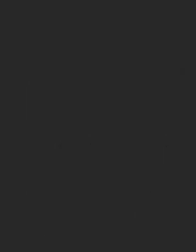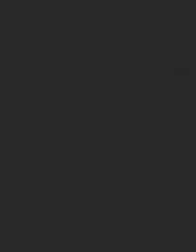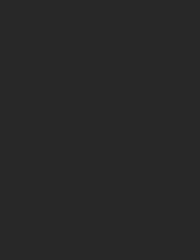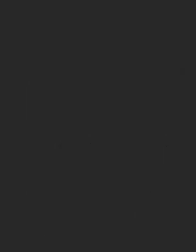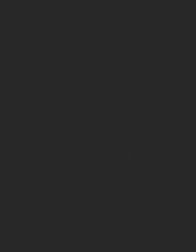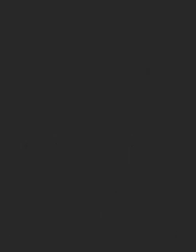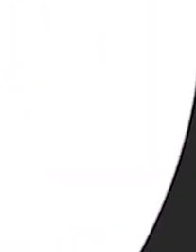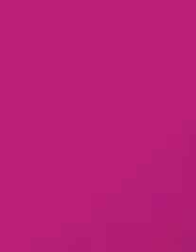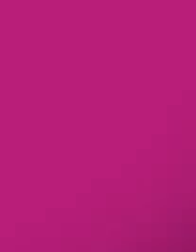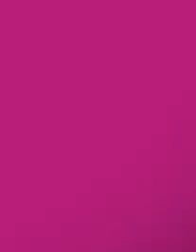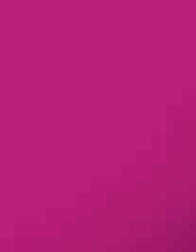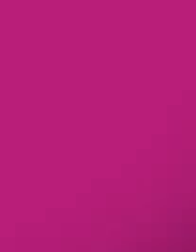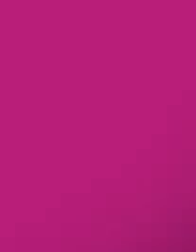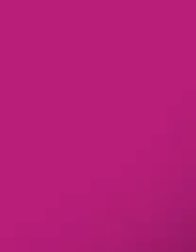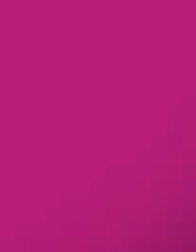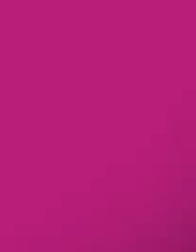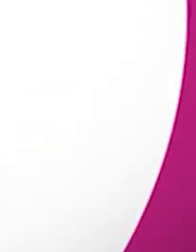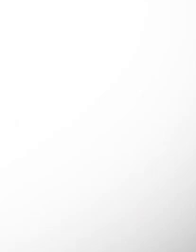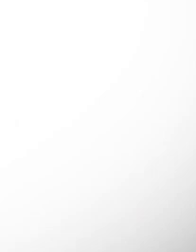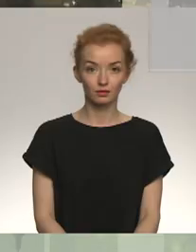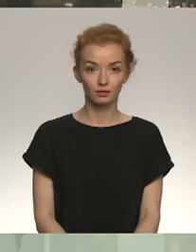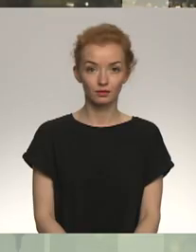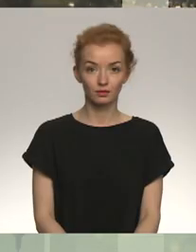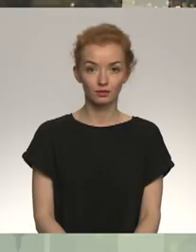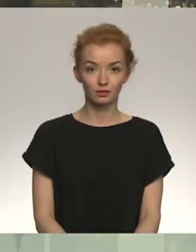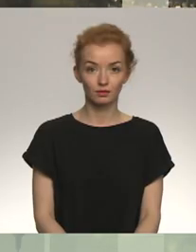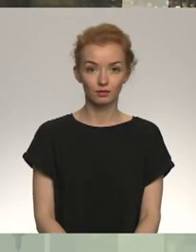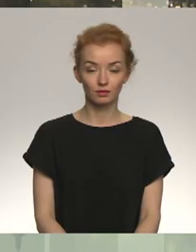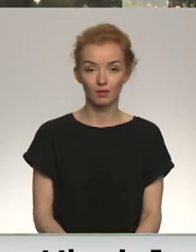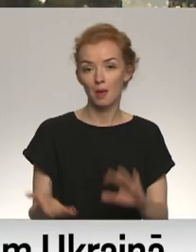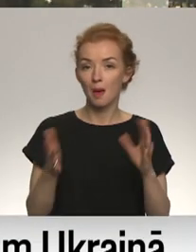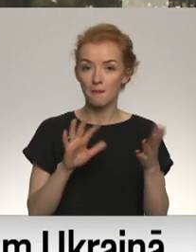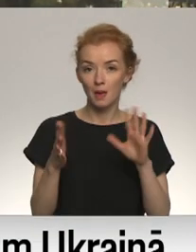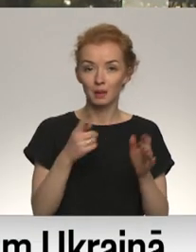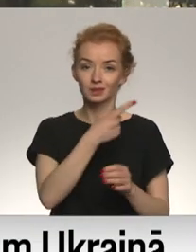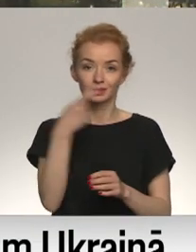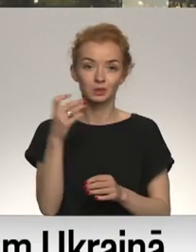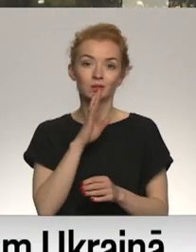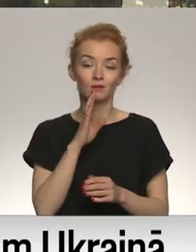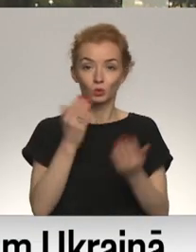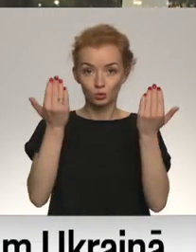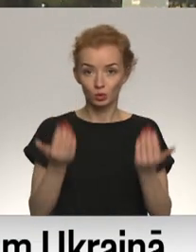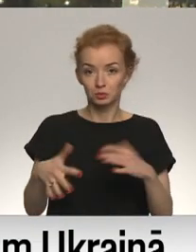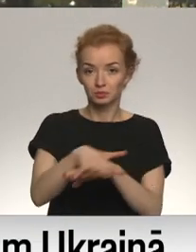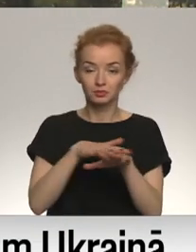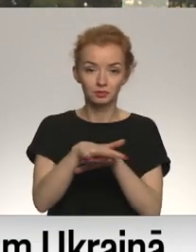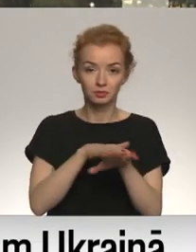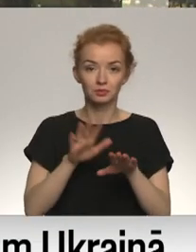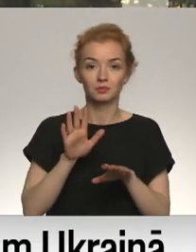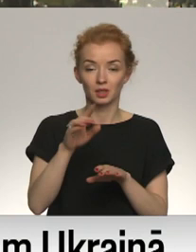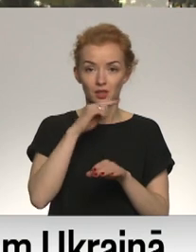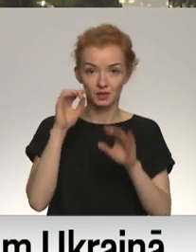Re, viss ēters ir te! Vairāk nekā 100 sieviešu šodien pulcējās iepratim